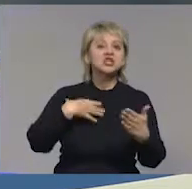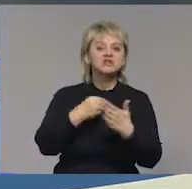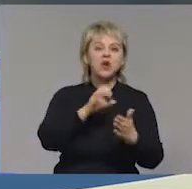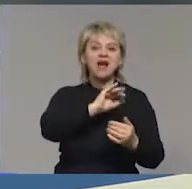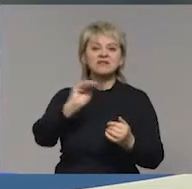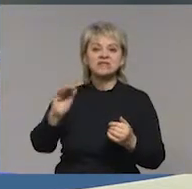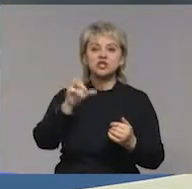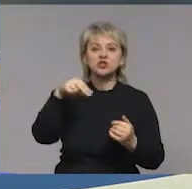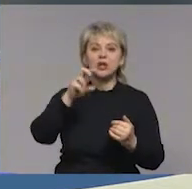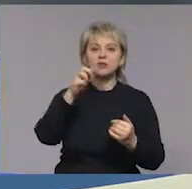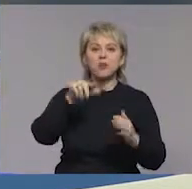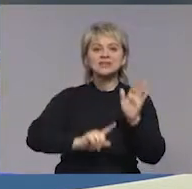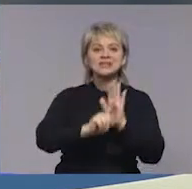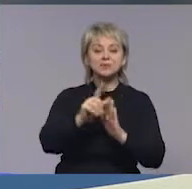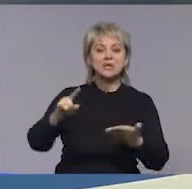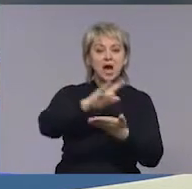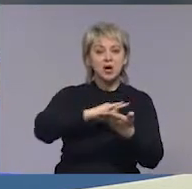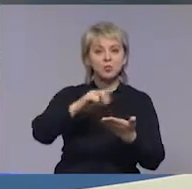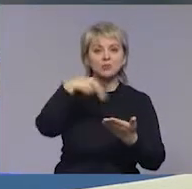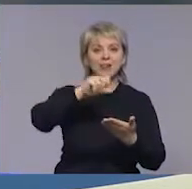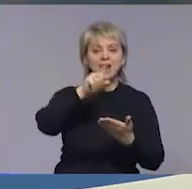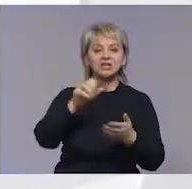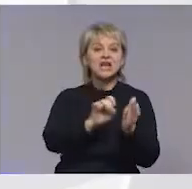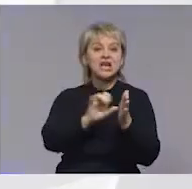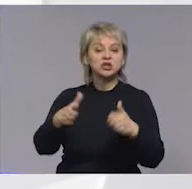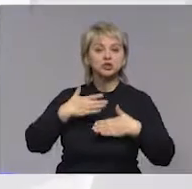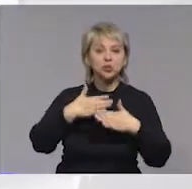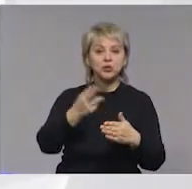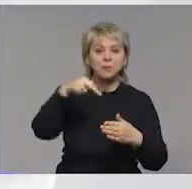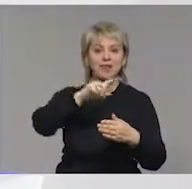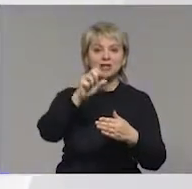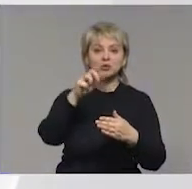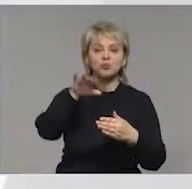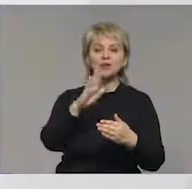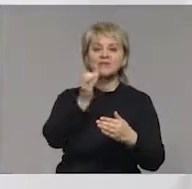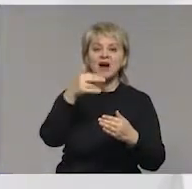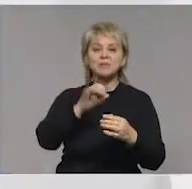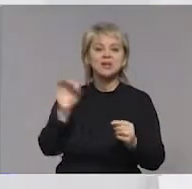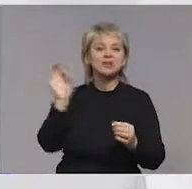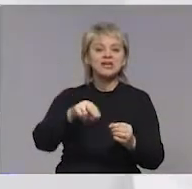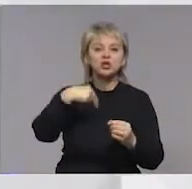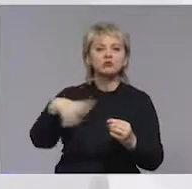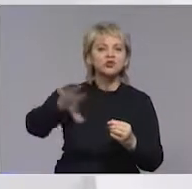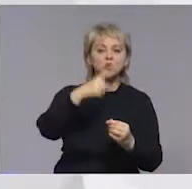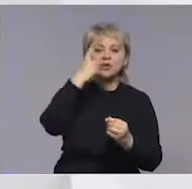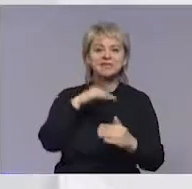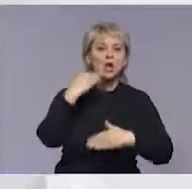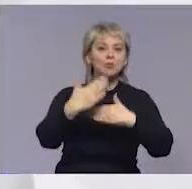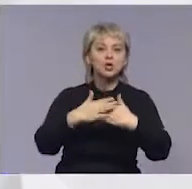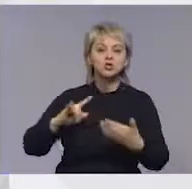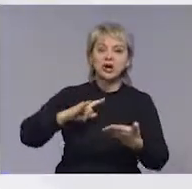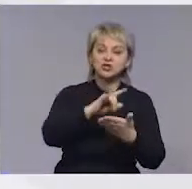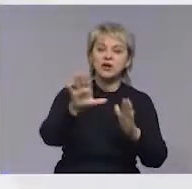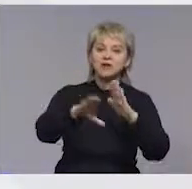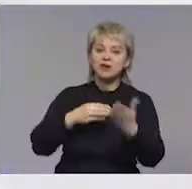Свой официальный чат-бот запустил аэропорт Платов. Электронный помощник Платов-бот Viber мгновенно выдает всю информацию о ближайших рейсах